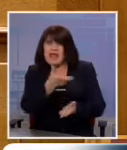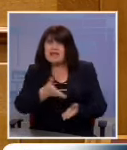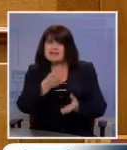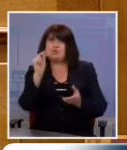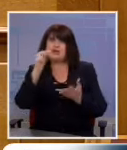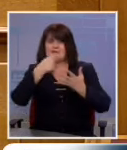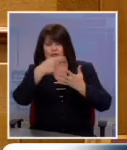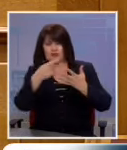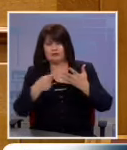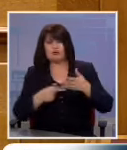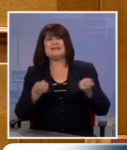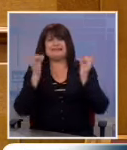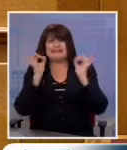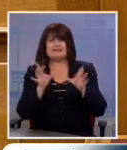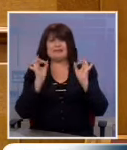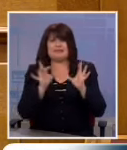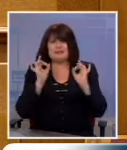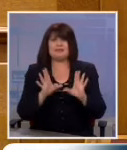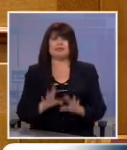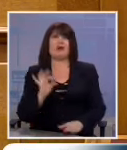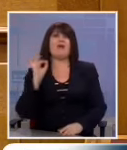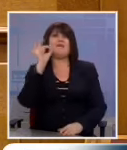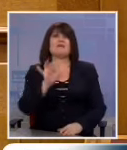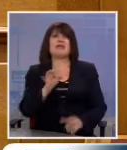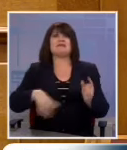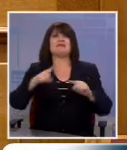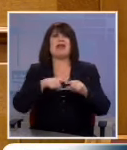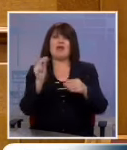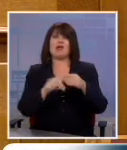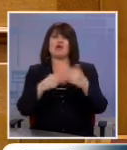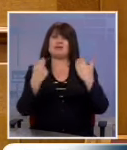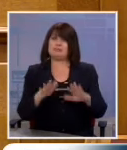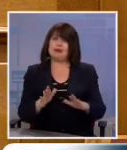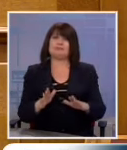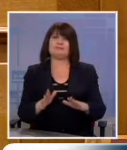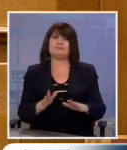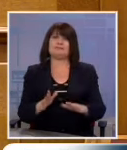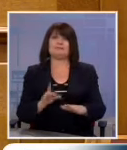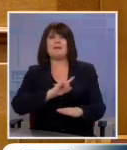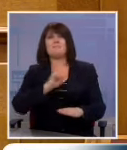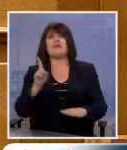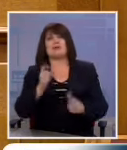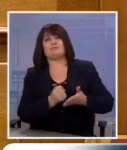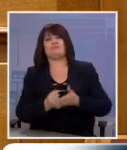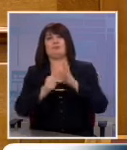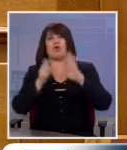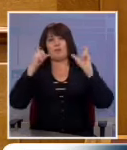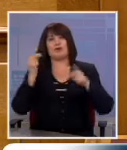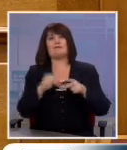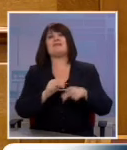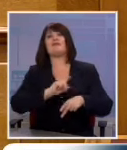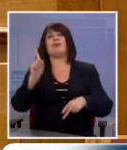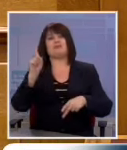είπα. Δεν εκπληρώσατε τίποτα. Οδηγήσατε τη χώρα στις εκλογές με την μη συνένεσή σας στο θέμα του Προέδρου της